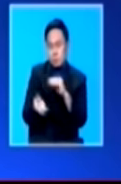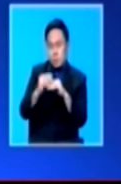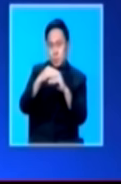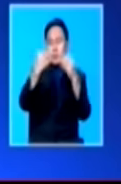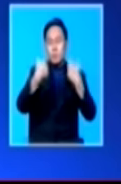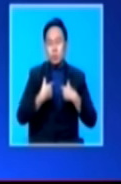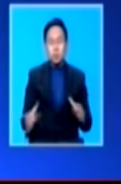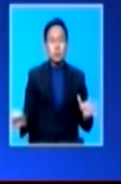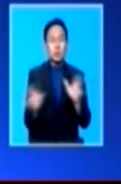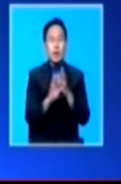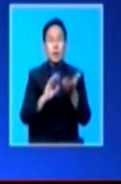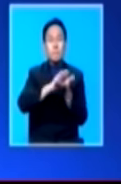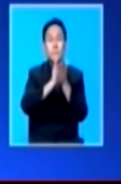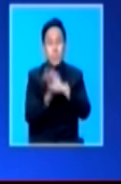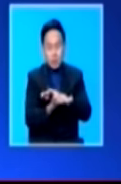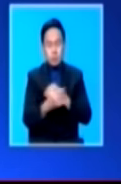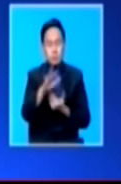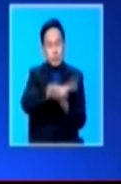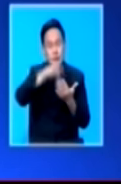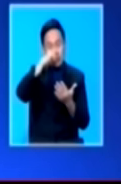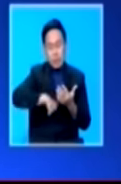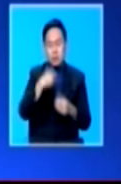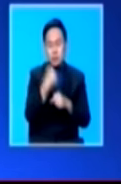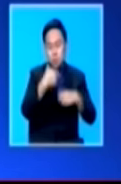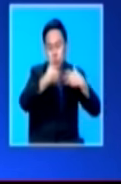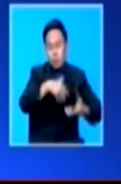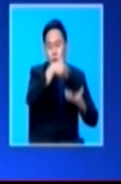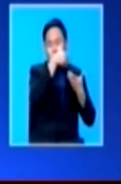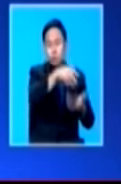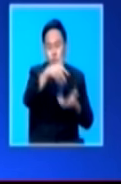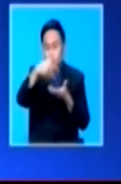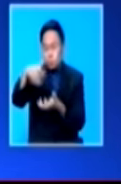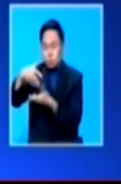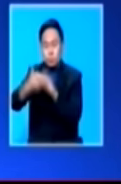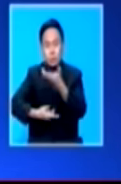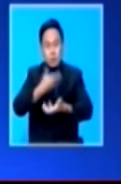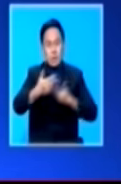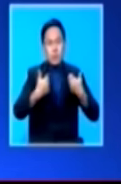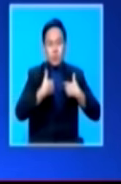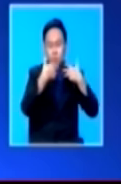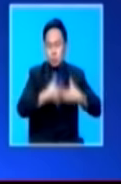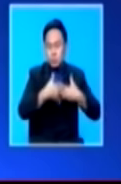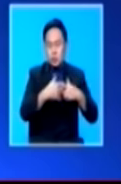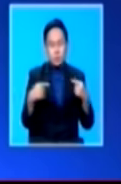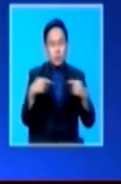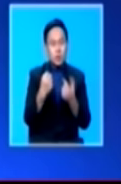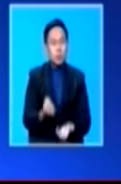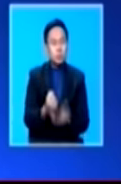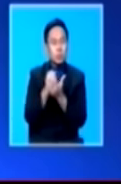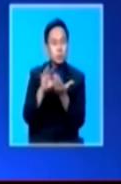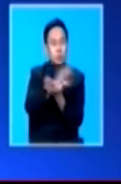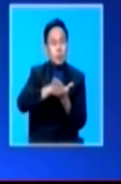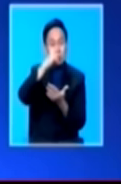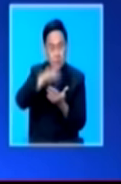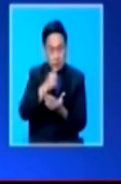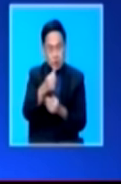สู่เป็นประเทศที่มีการผลิตมีการจำหน่ายออกไปภายนอกในด้านอุตสาหกรรมที่เป็นประโยชน์กับประเทศไทยโดยเฉพาะด้านการเกษ